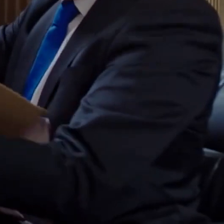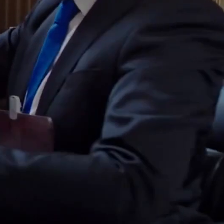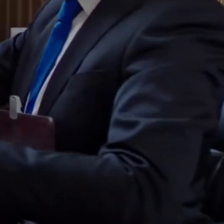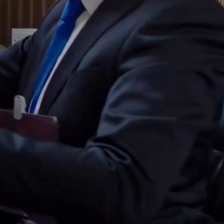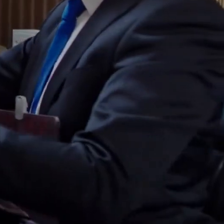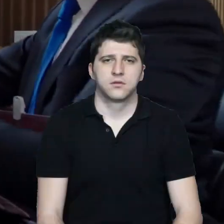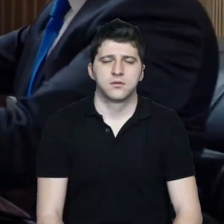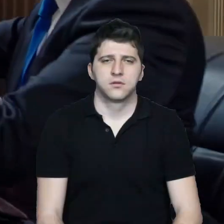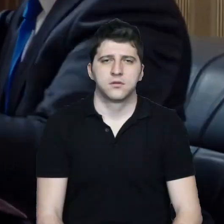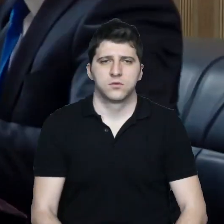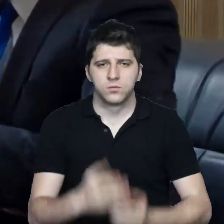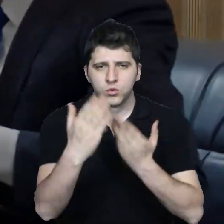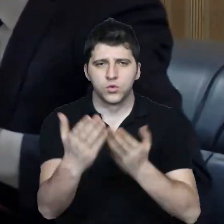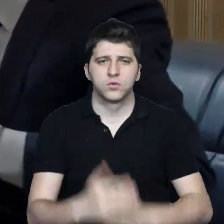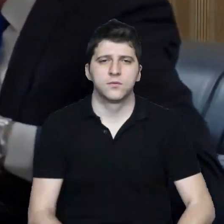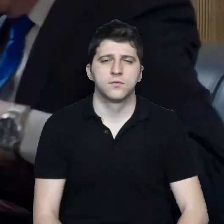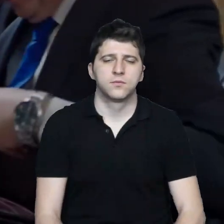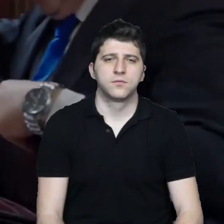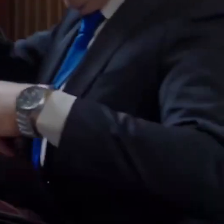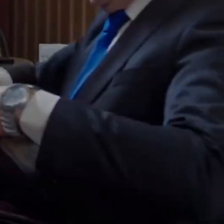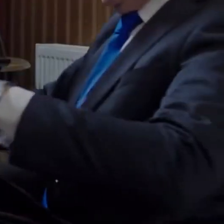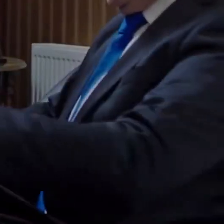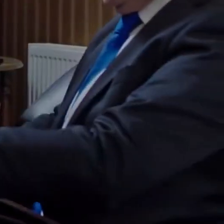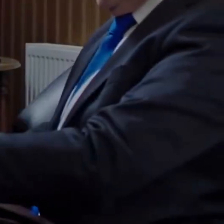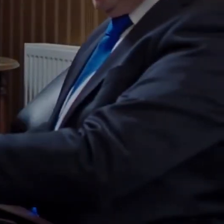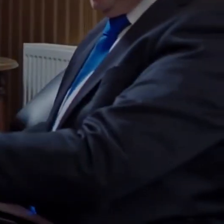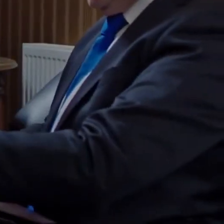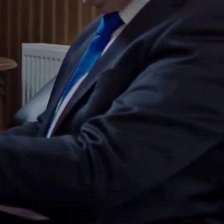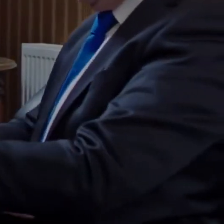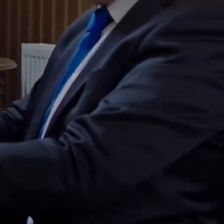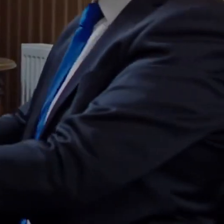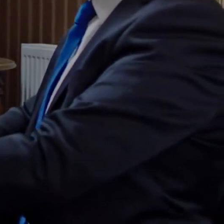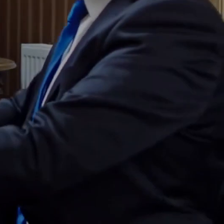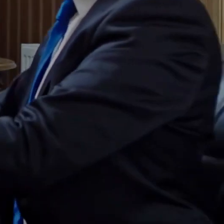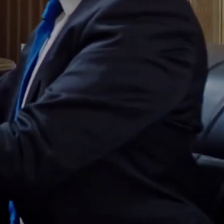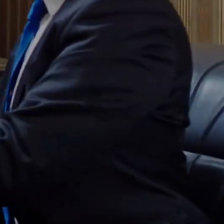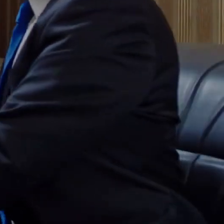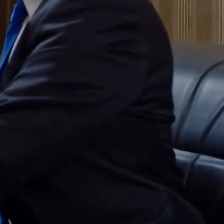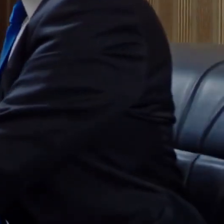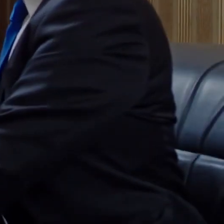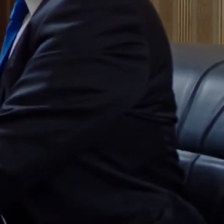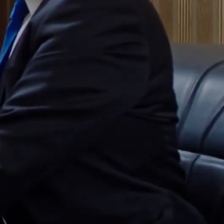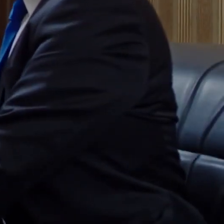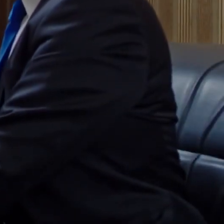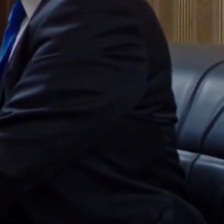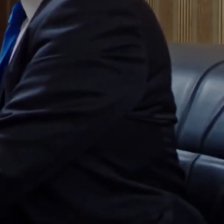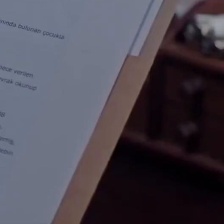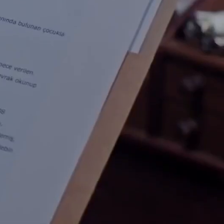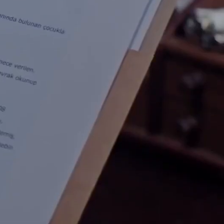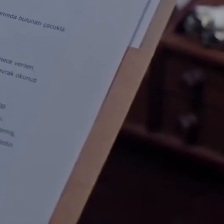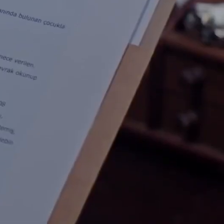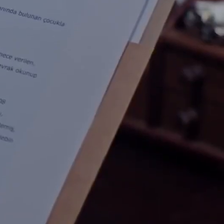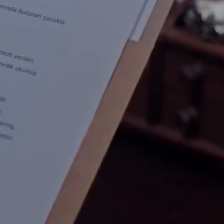izliyor. Buyurun. Aldı Erol. Masa arkası duvarda pastel tonlarla soğuk, dalgalı bir boğaz